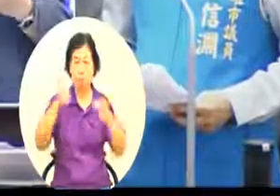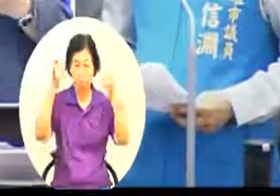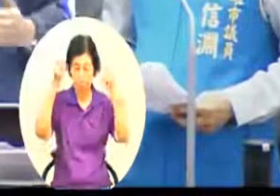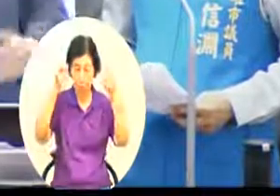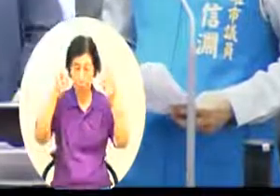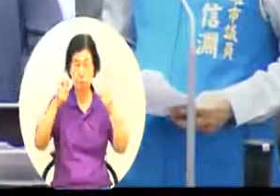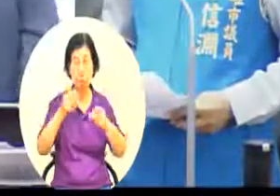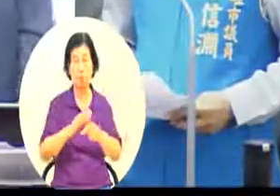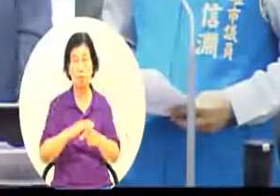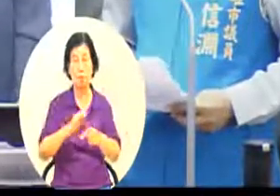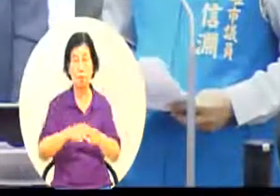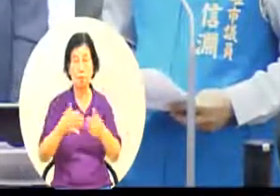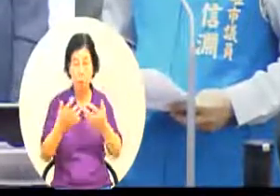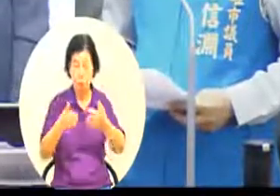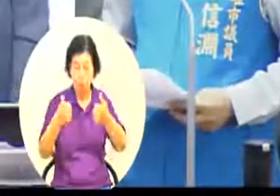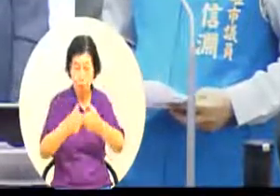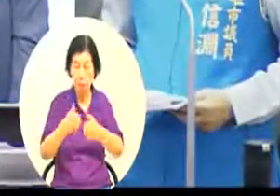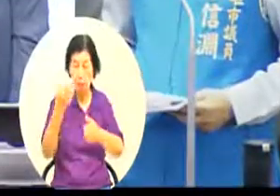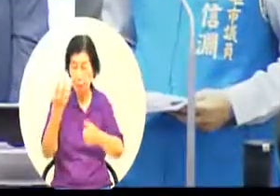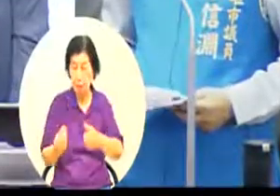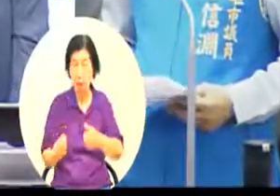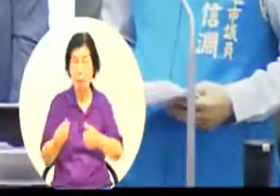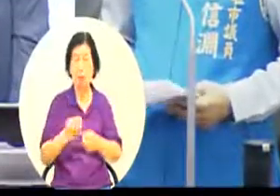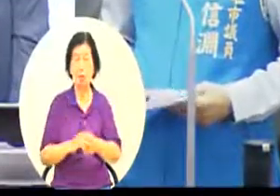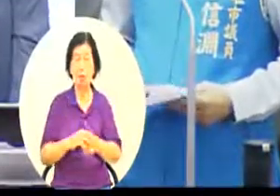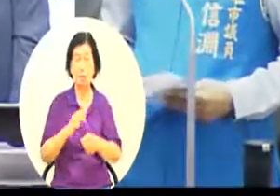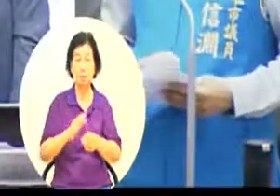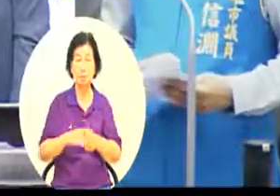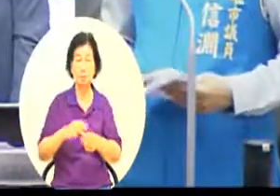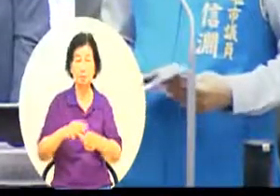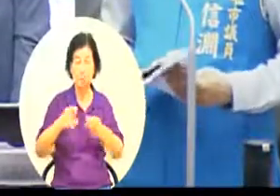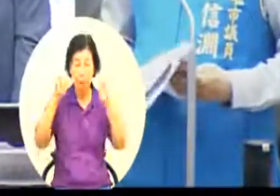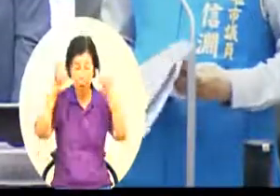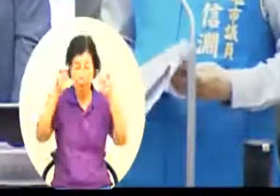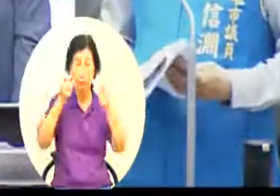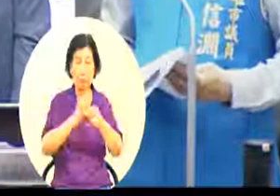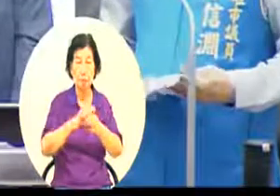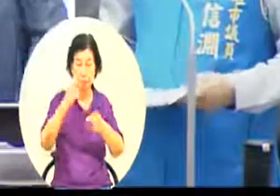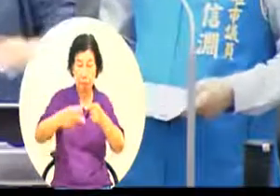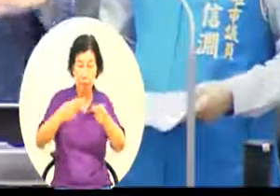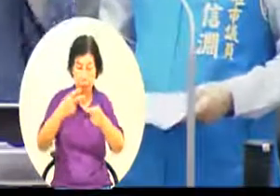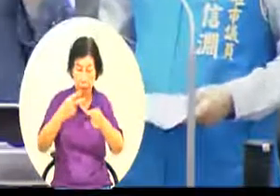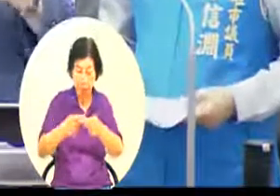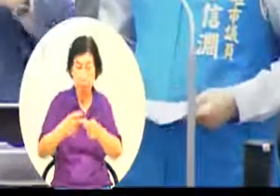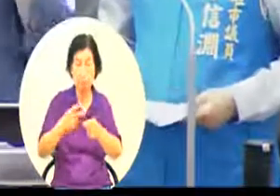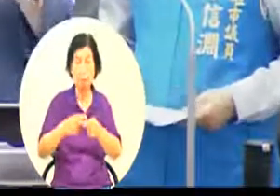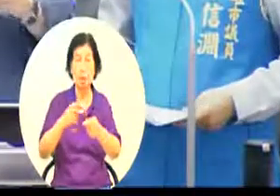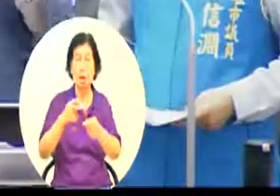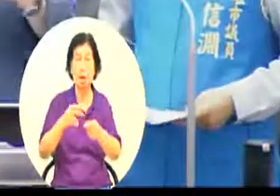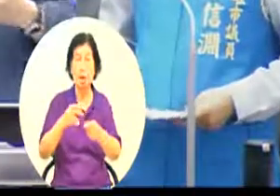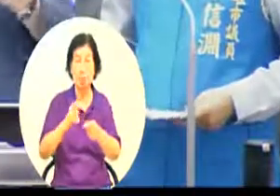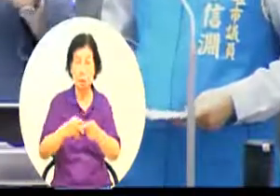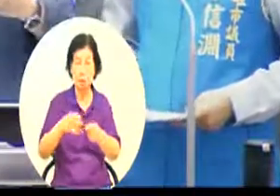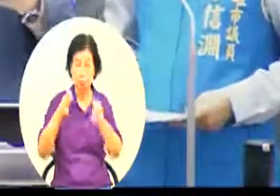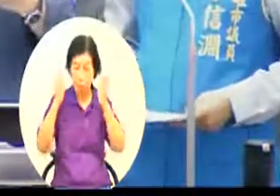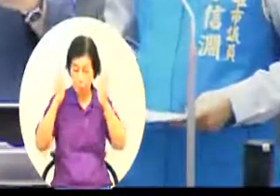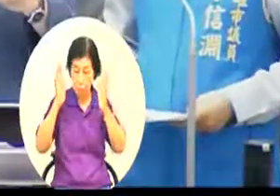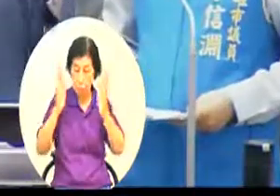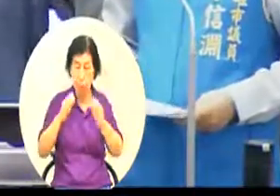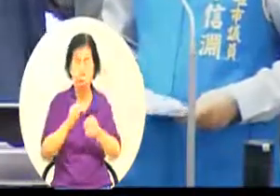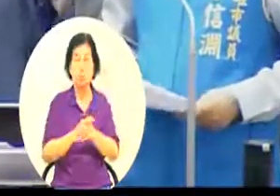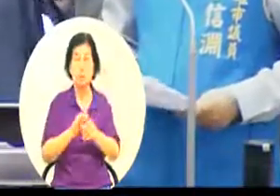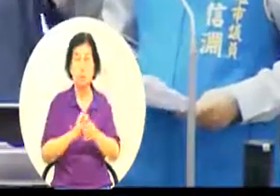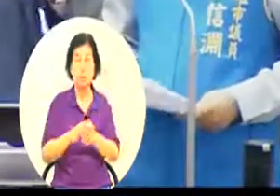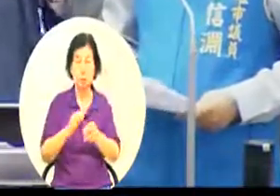我们高雄在这两年，我们的人口是正成长。但是我不愿意再重复